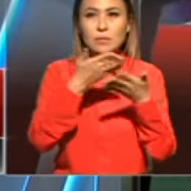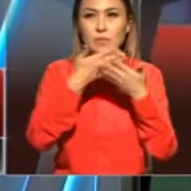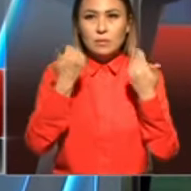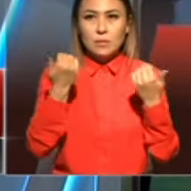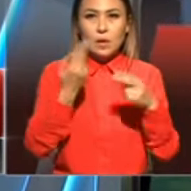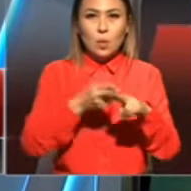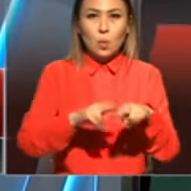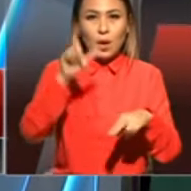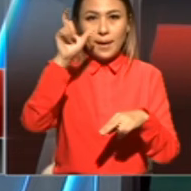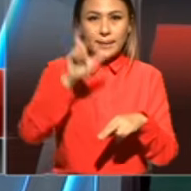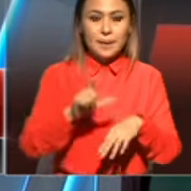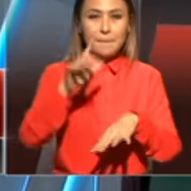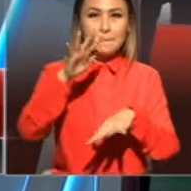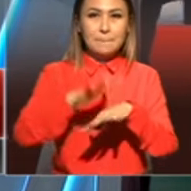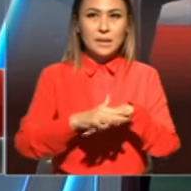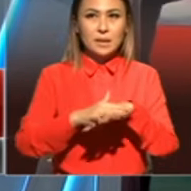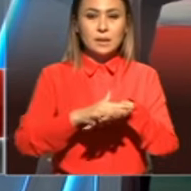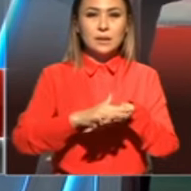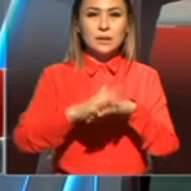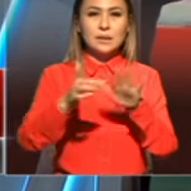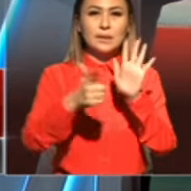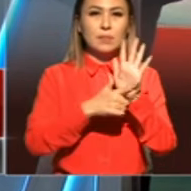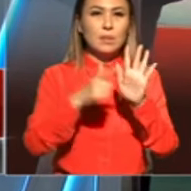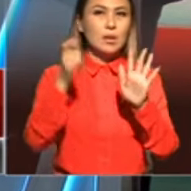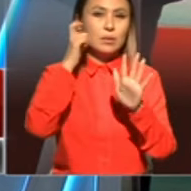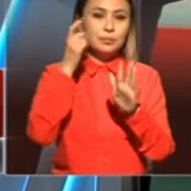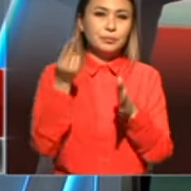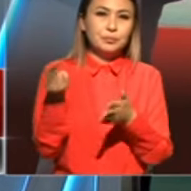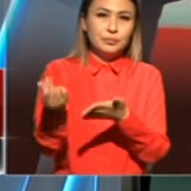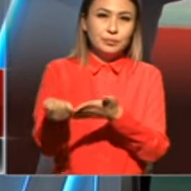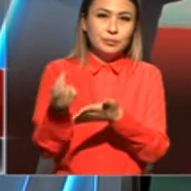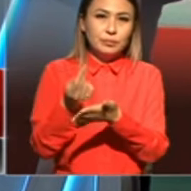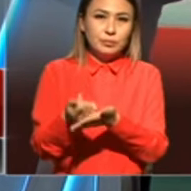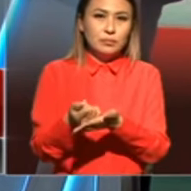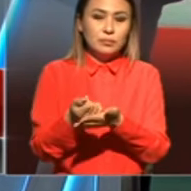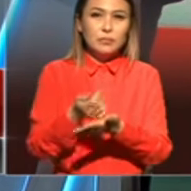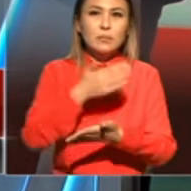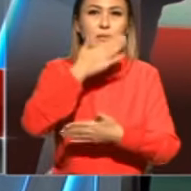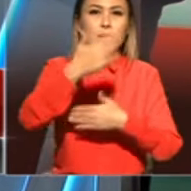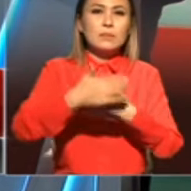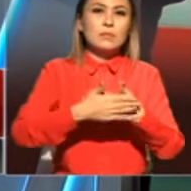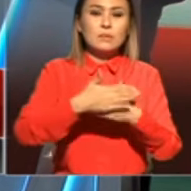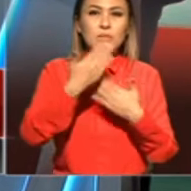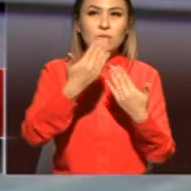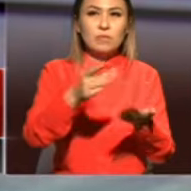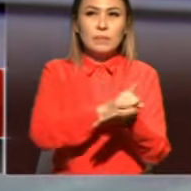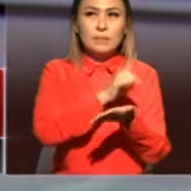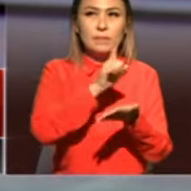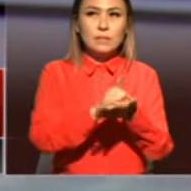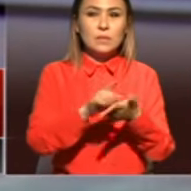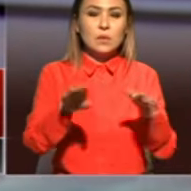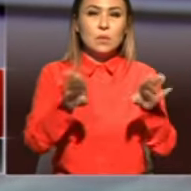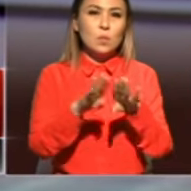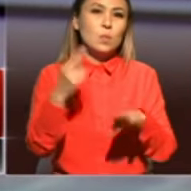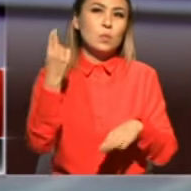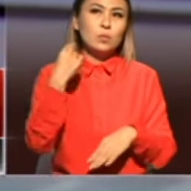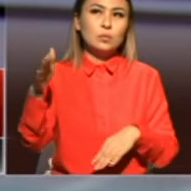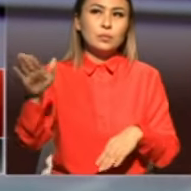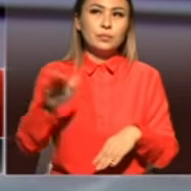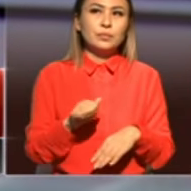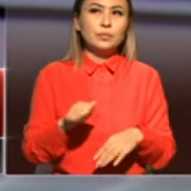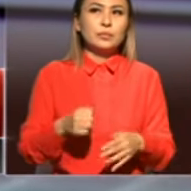адам банктен 7 жыл міндеттеме алып та 7 жыл бойы сол қарызын төлеп келе жатыр, төлейді. Алдағы уақытта міндеттемесі сол. Бұл бұндай қарызға алып қарайтын болсақ, бұл